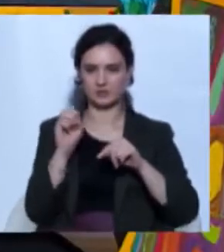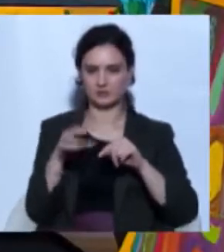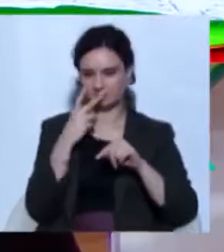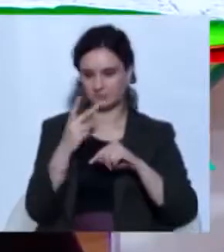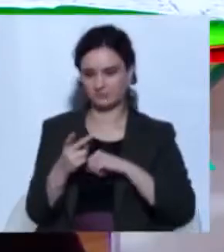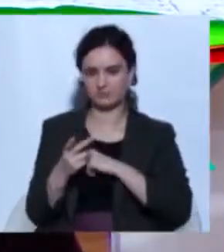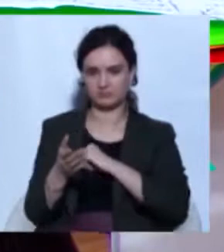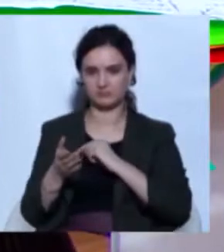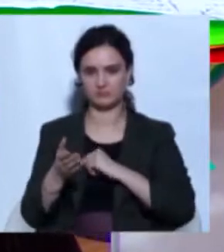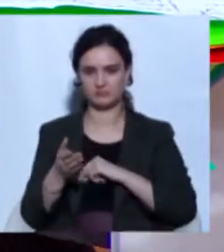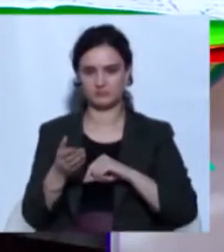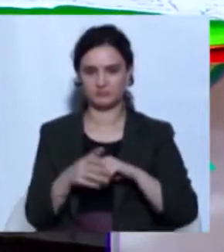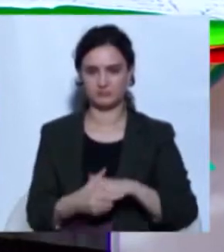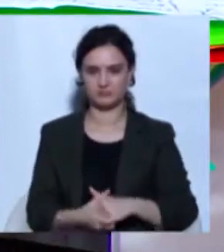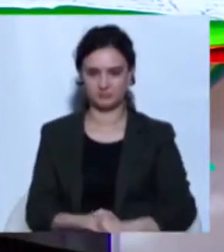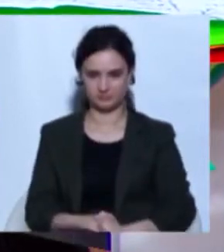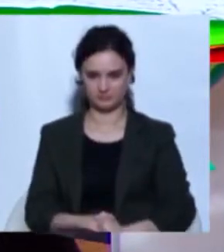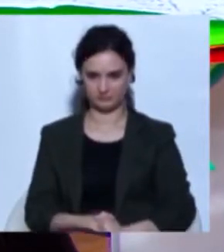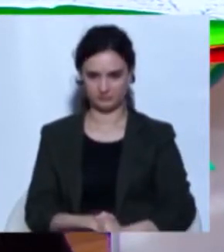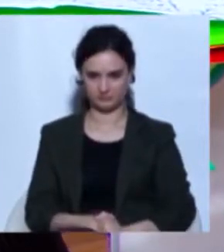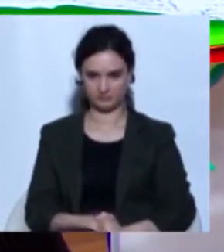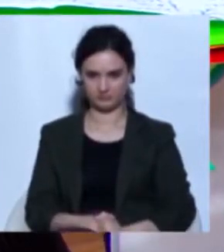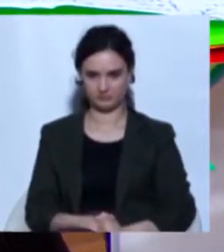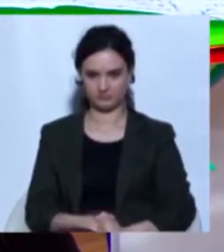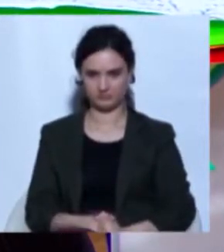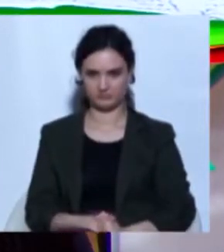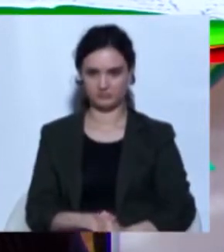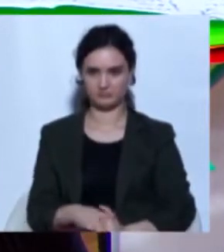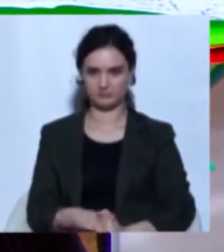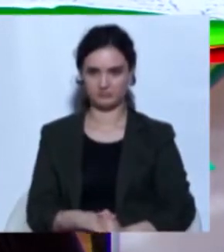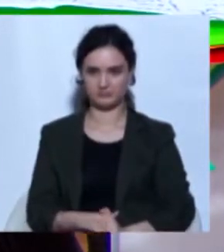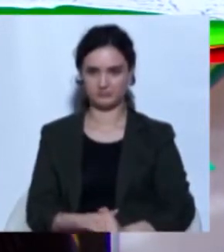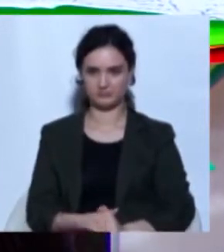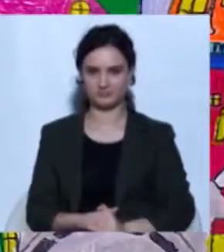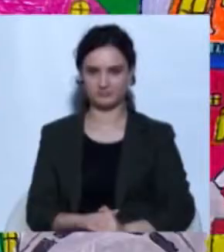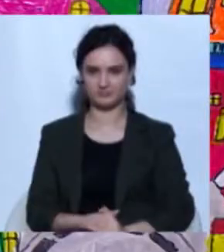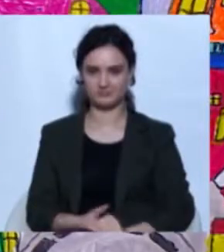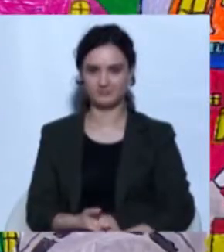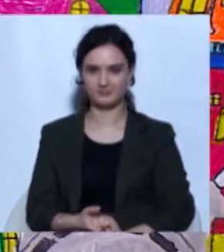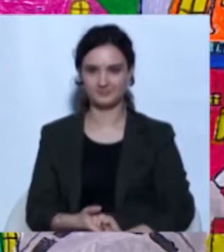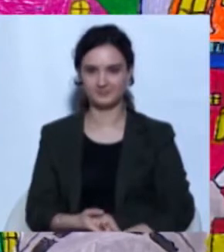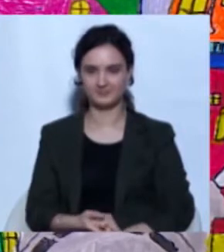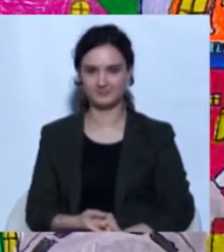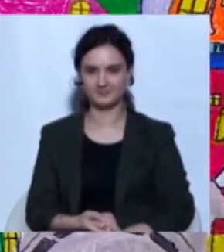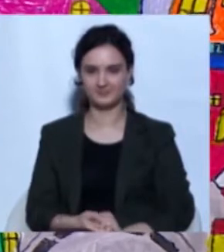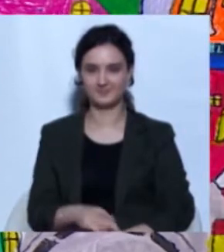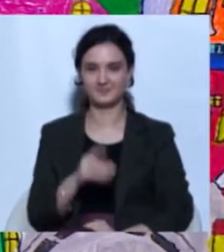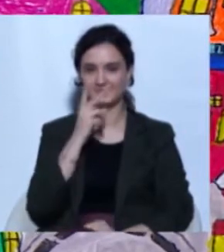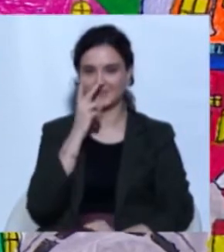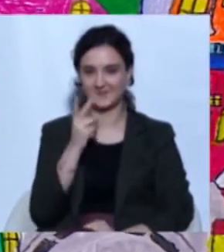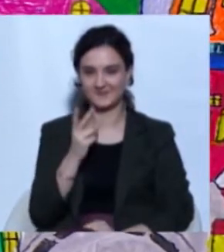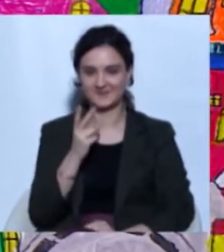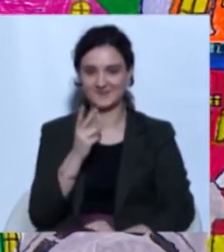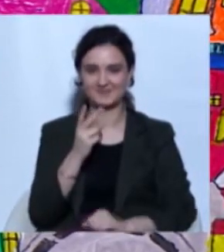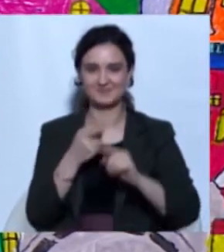ესე აი აქ და მე რო დავინახე ეგდო ცოტა სიტყვაიდო ეს რო დავინახე მომეწონა და